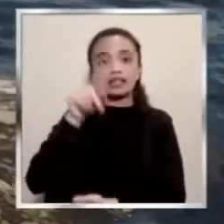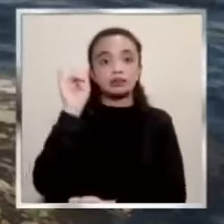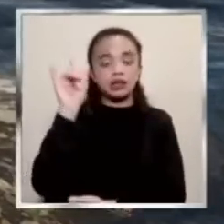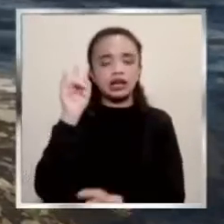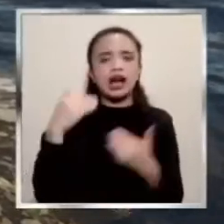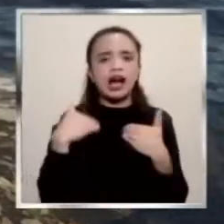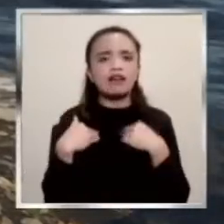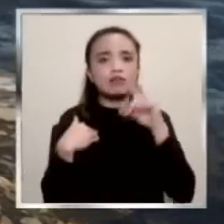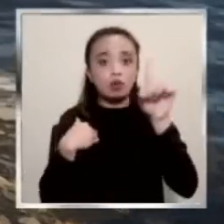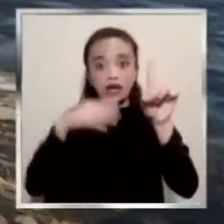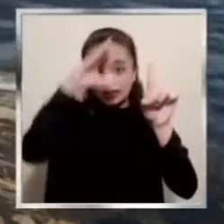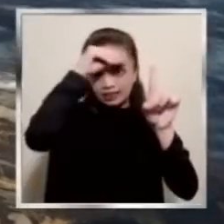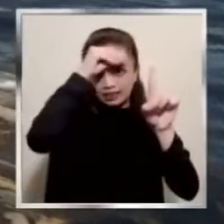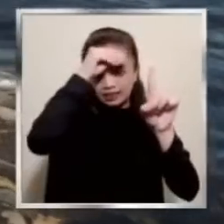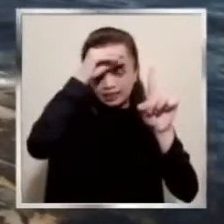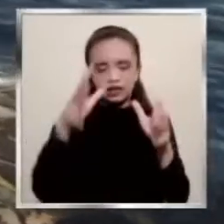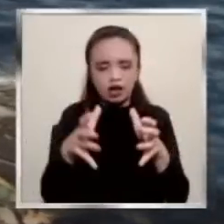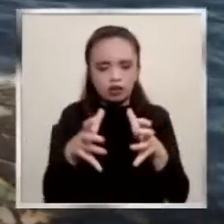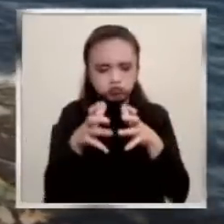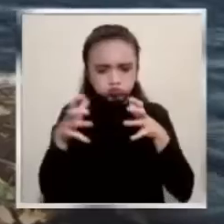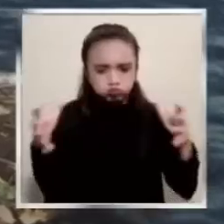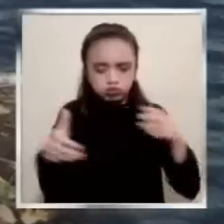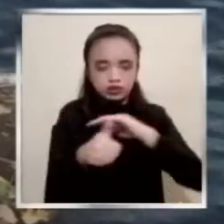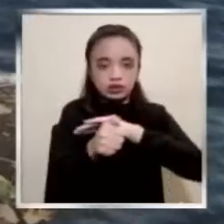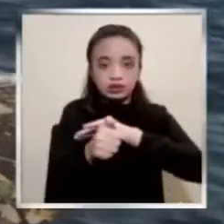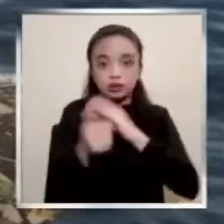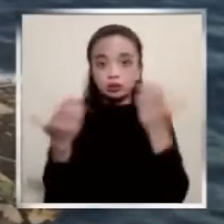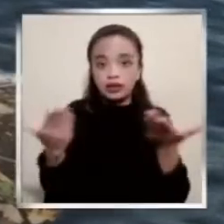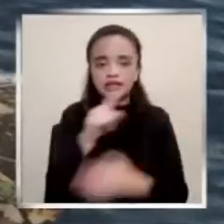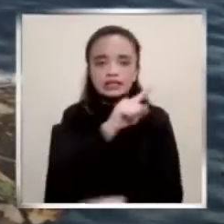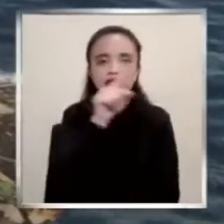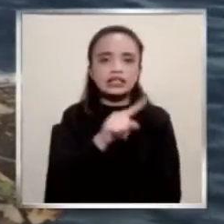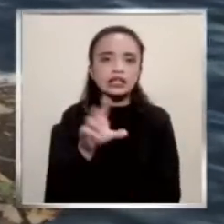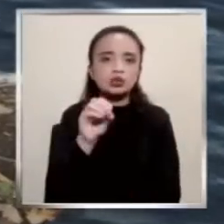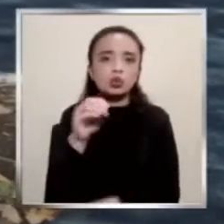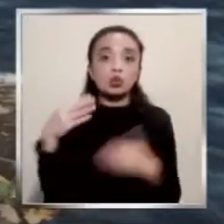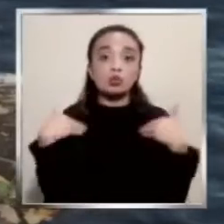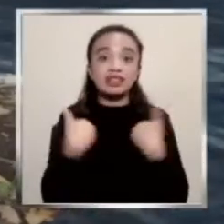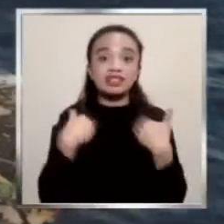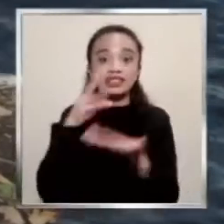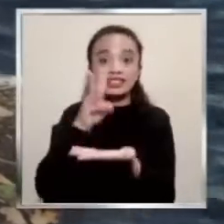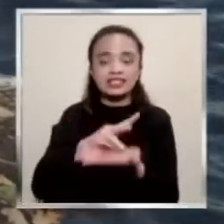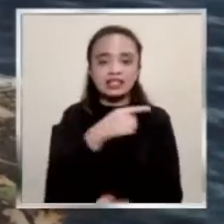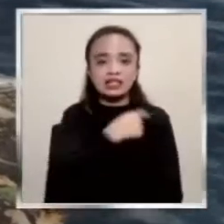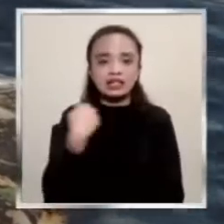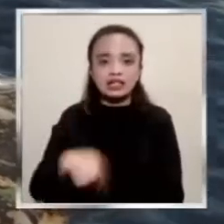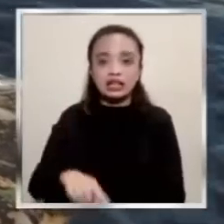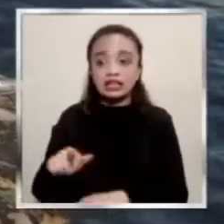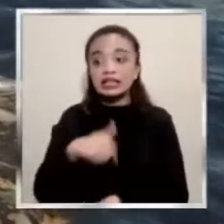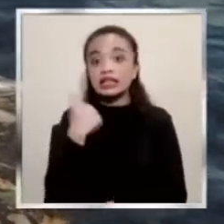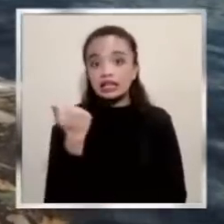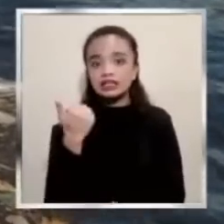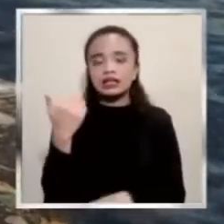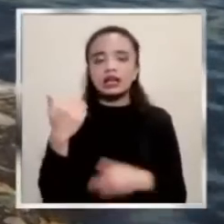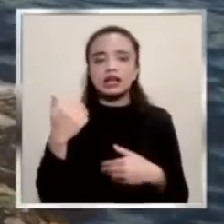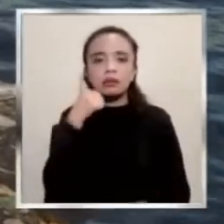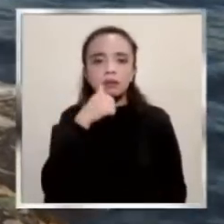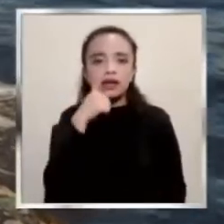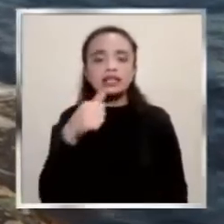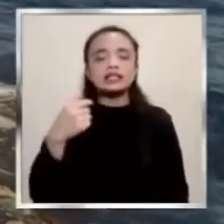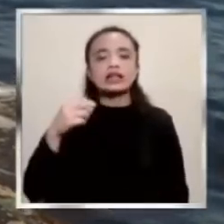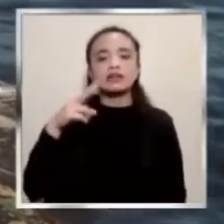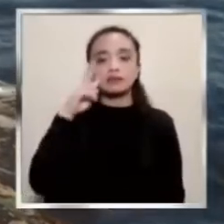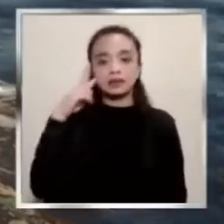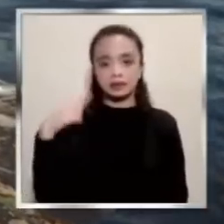isang lalaking Yangtze Giant Softshell Turtle sa isang zoo sa China at isang napag-alabang babae naman sa Vietnam. Ang